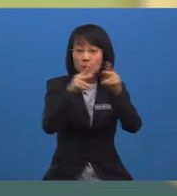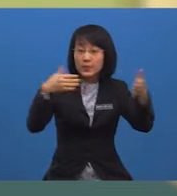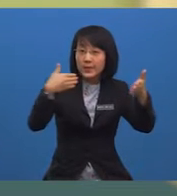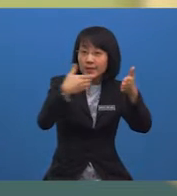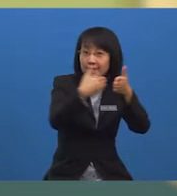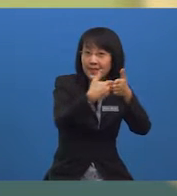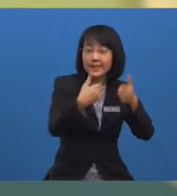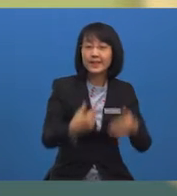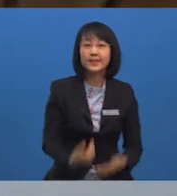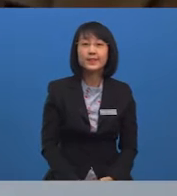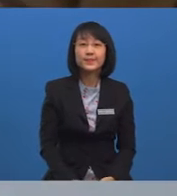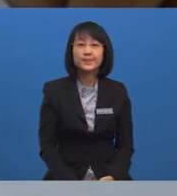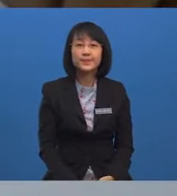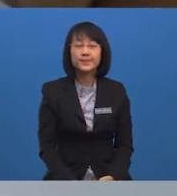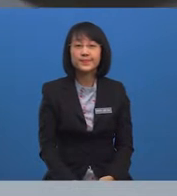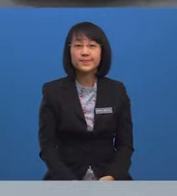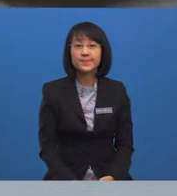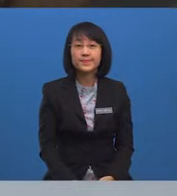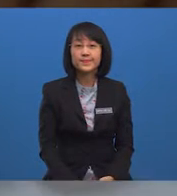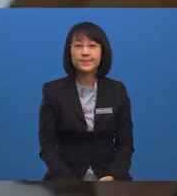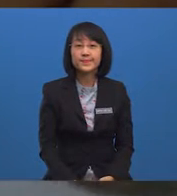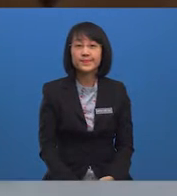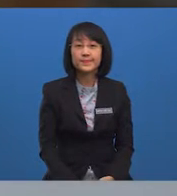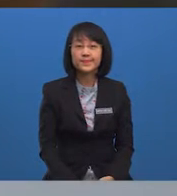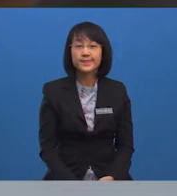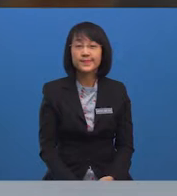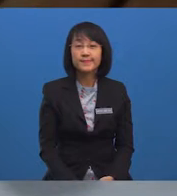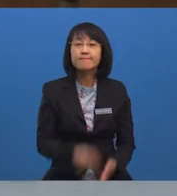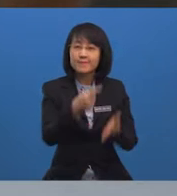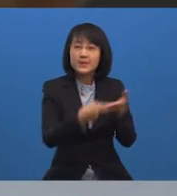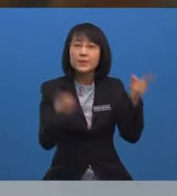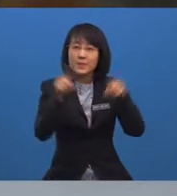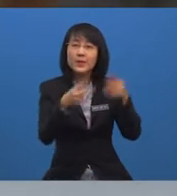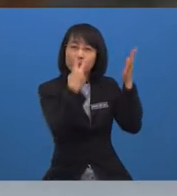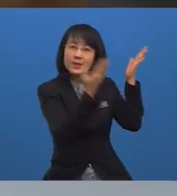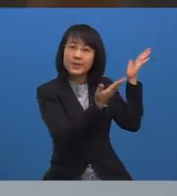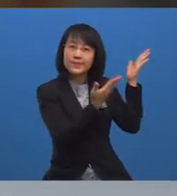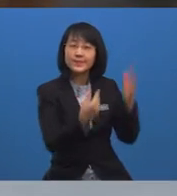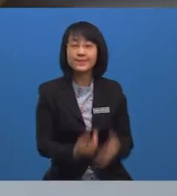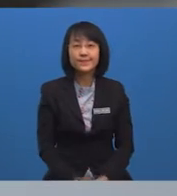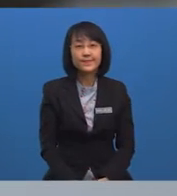didekatkan? Dua sama magnet kutub didekatkan.